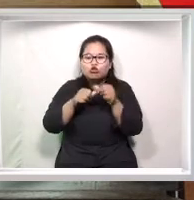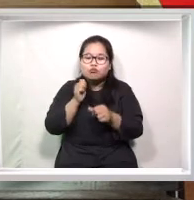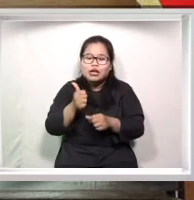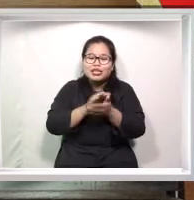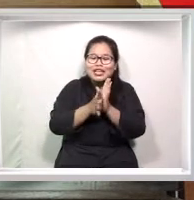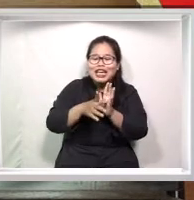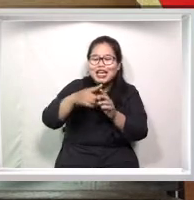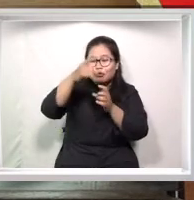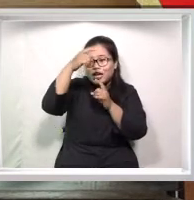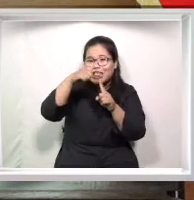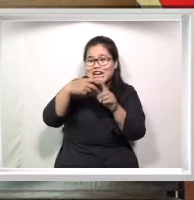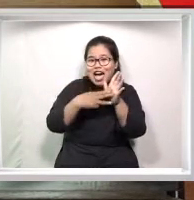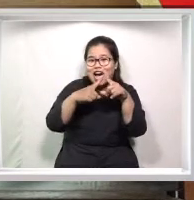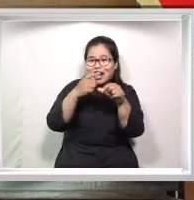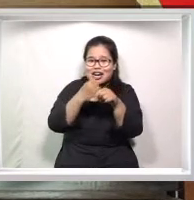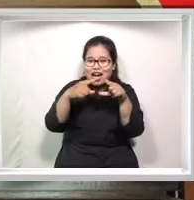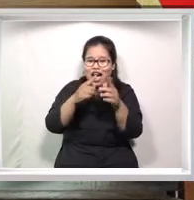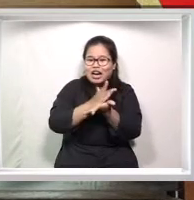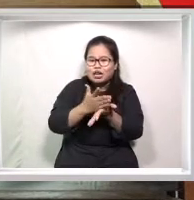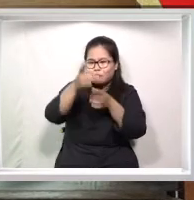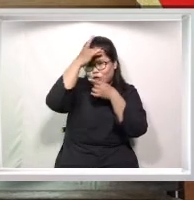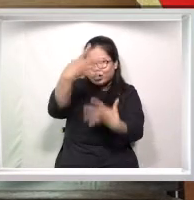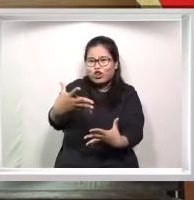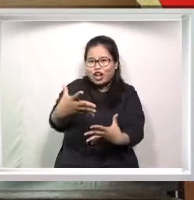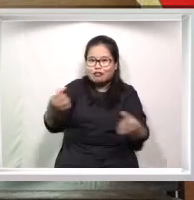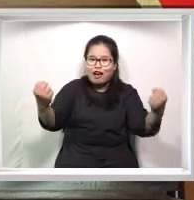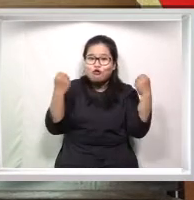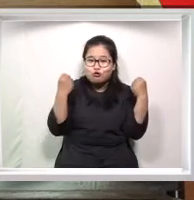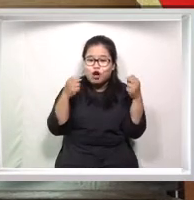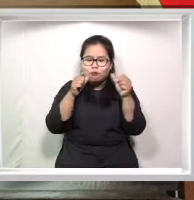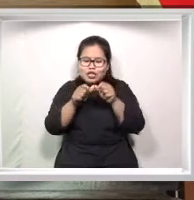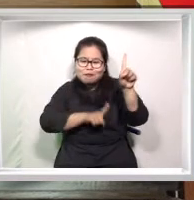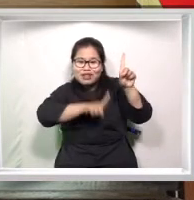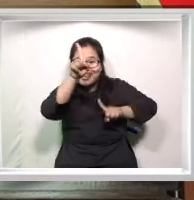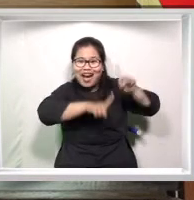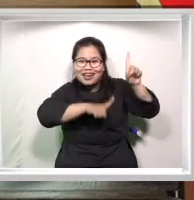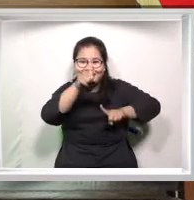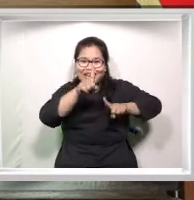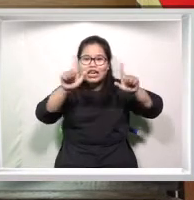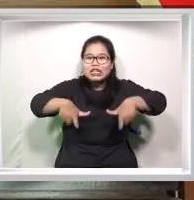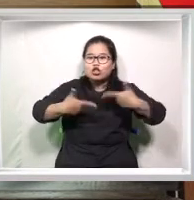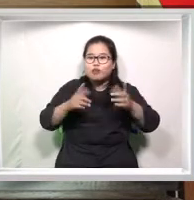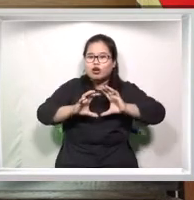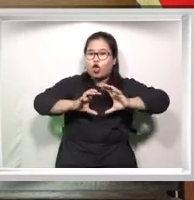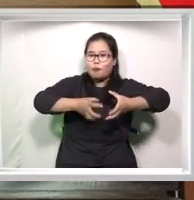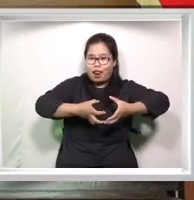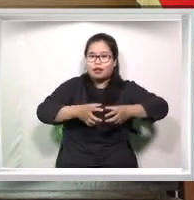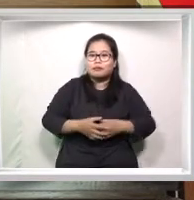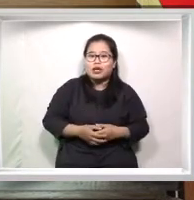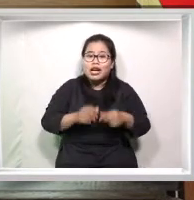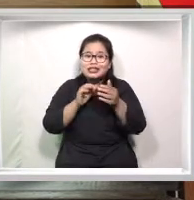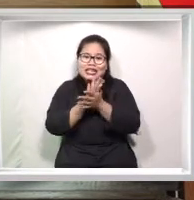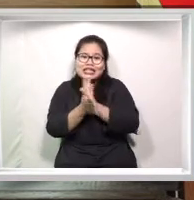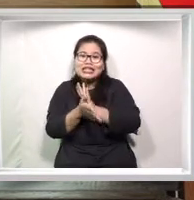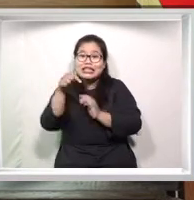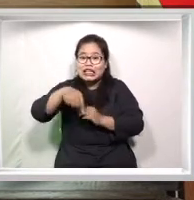akademis yang profesional dan tangguh, serta mampu bersaing dalam kehidupan global. Sehingga dalam